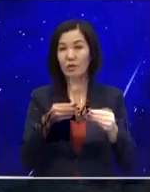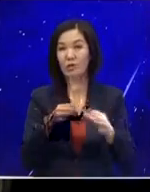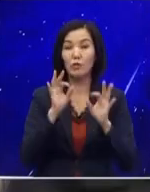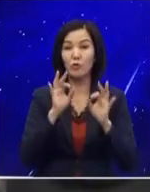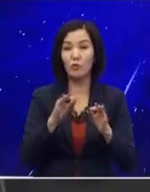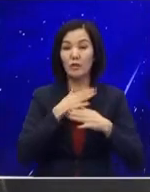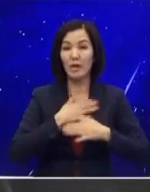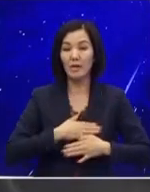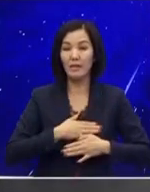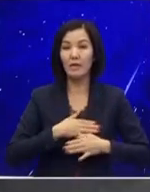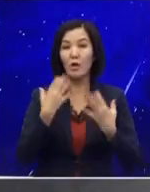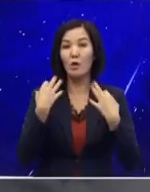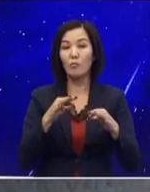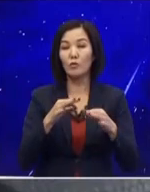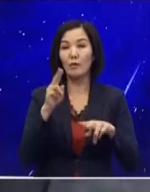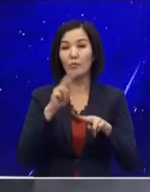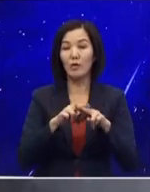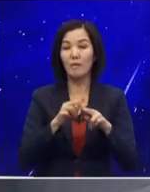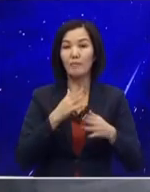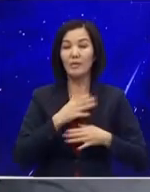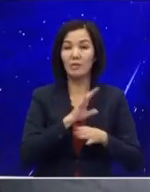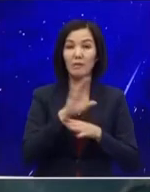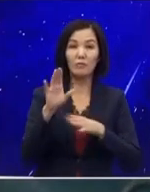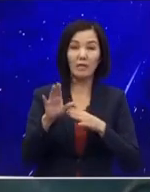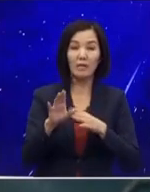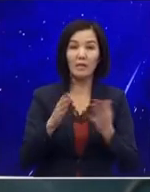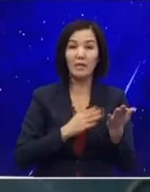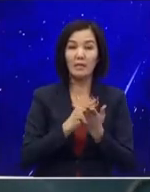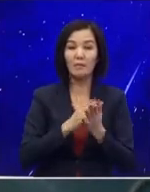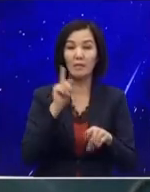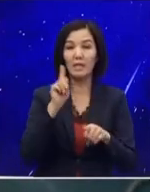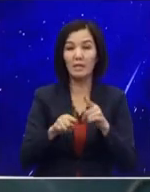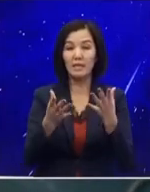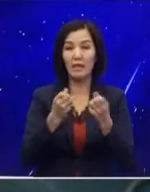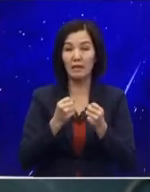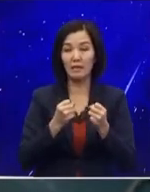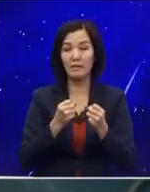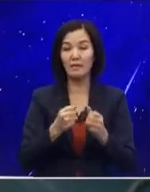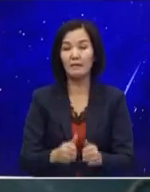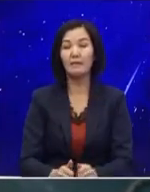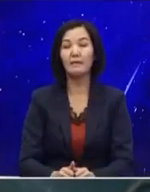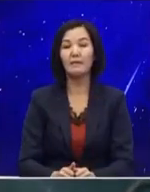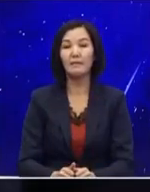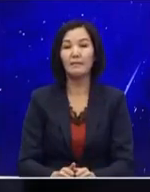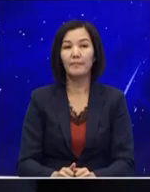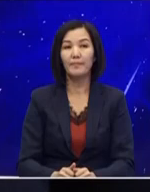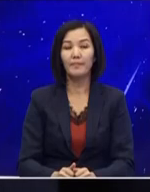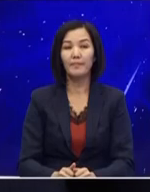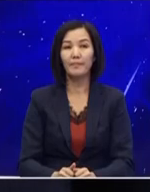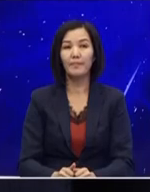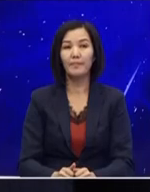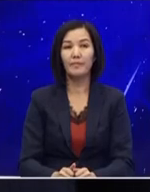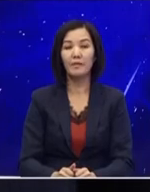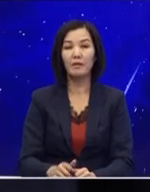көзбен қарайды. Босап шыққандарды біз жіберіп жатқандықтан қызметке де тез алады дейді аудандық пробация қызметінің аға инспекторы. Вода